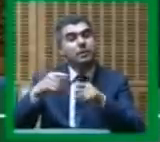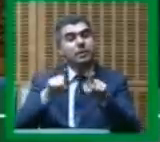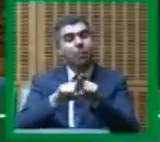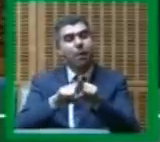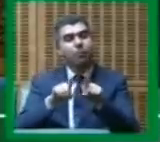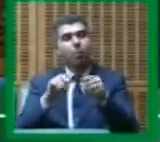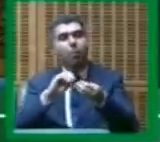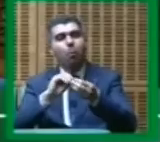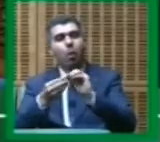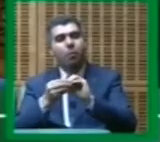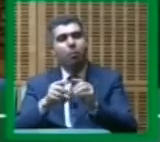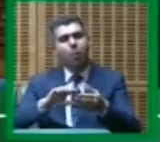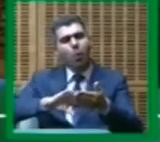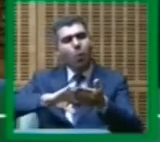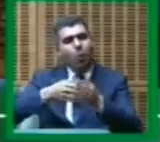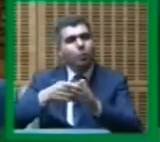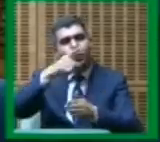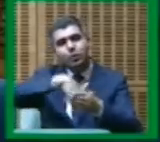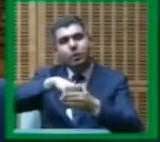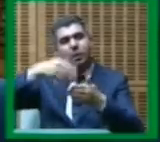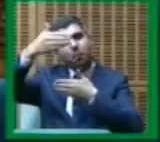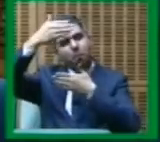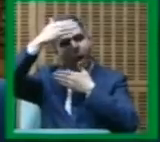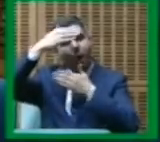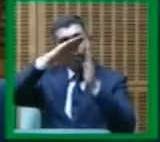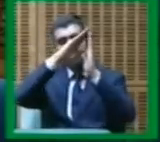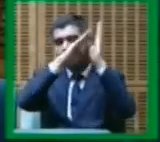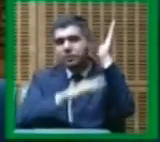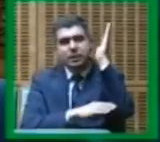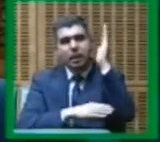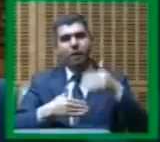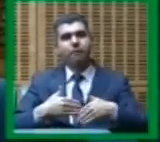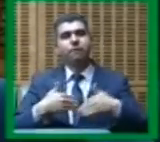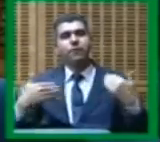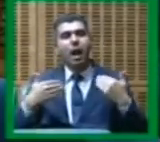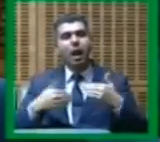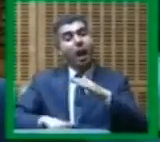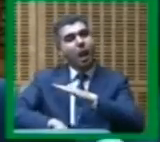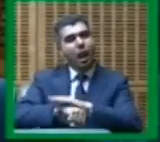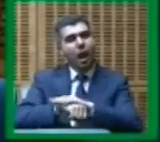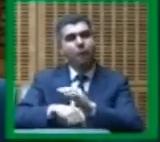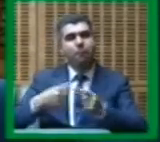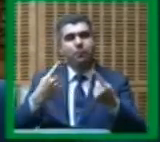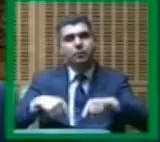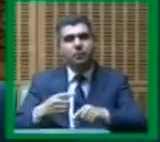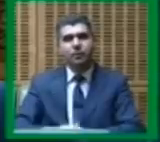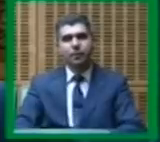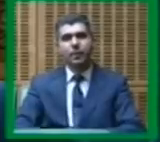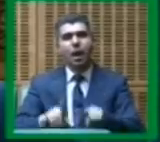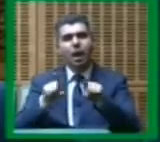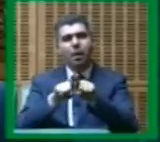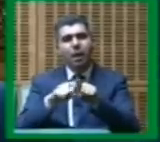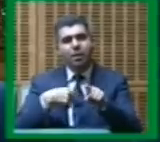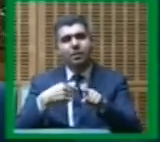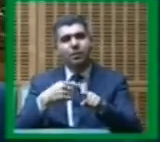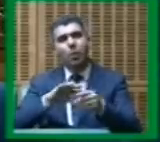الحدث القاري الذي كنا ننتظره كمغاربة بشغف كبير. طبعا ما غاديش نرجع لأسباب المسببات